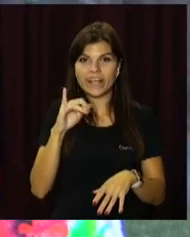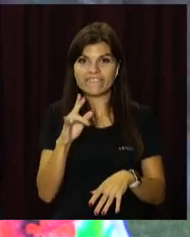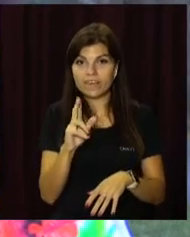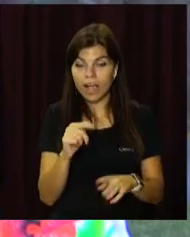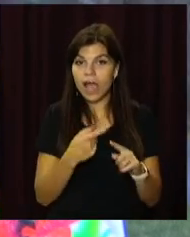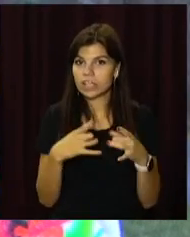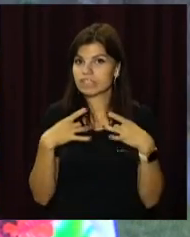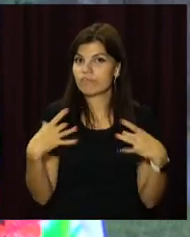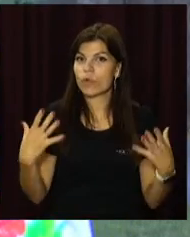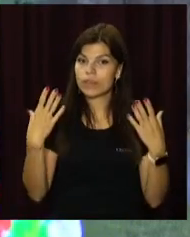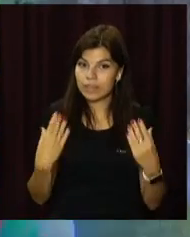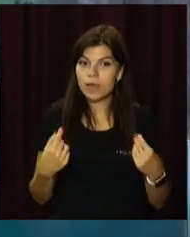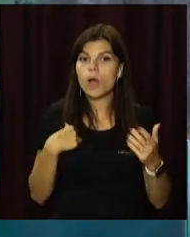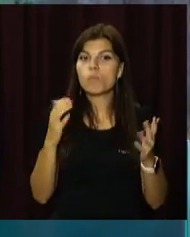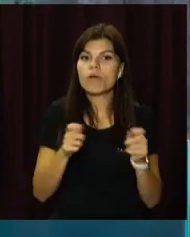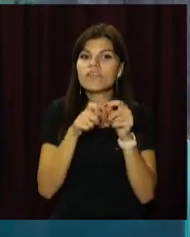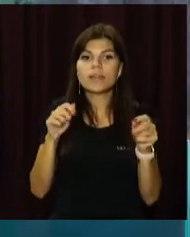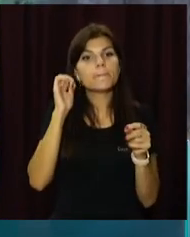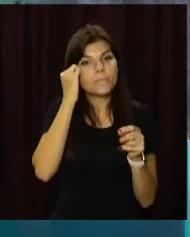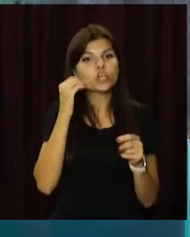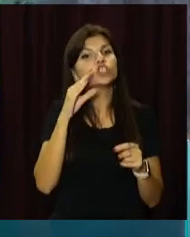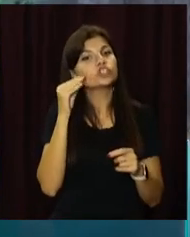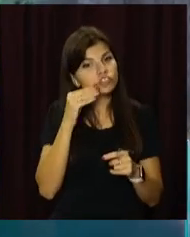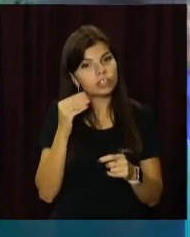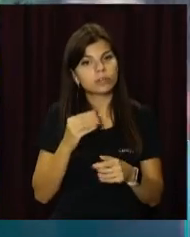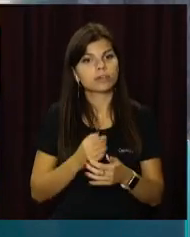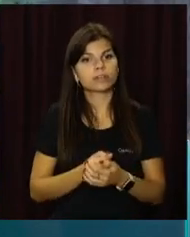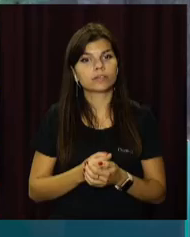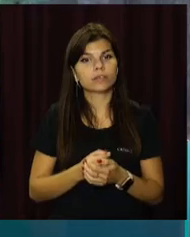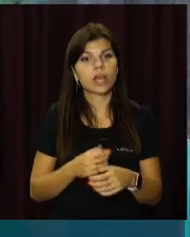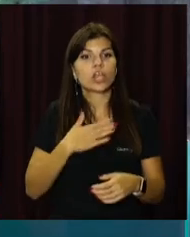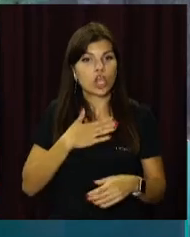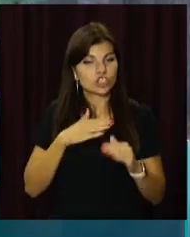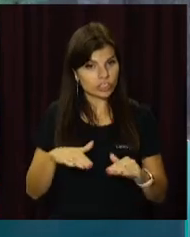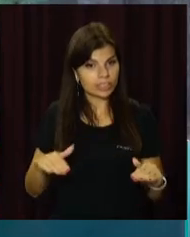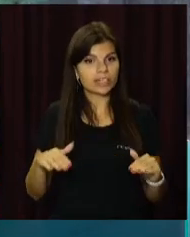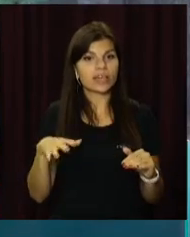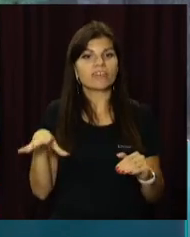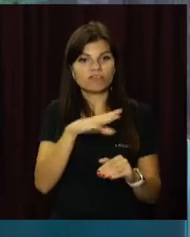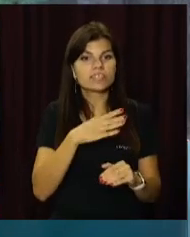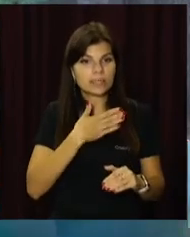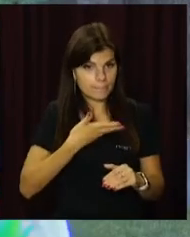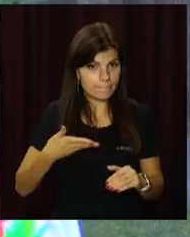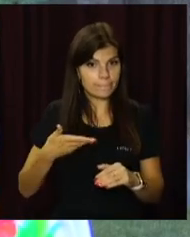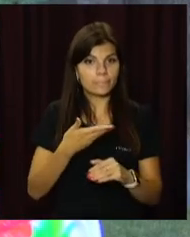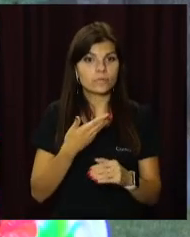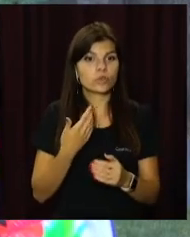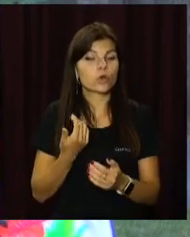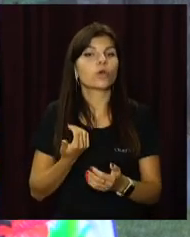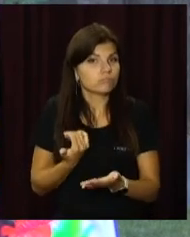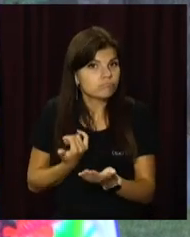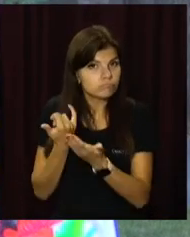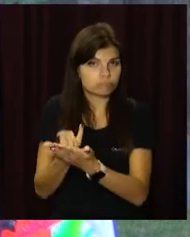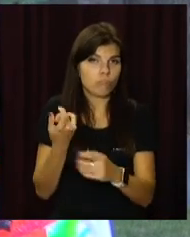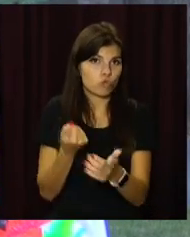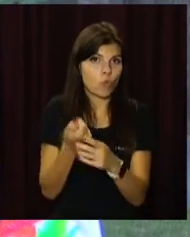це святковий день. Ми будемо відкривати пам'ятник Тарасу Григоровичу Шевченка. Наші діти, всі ми пошану